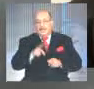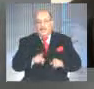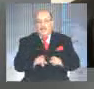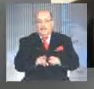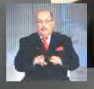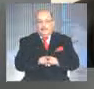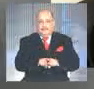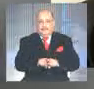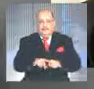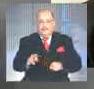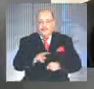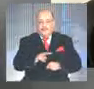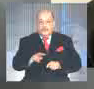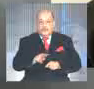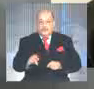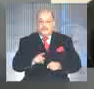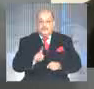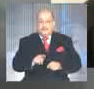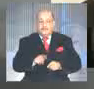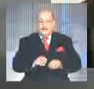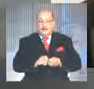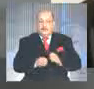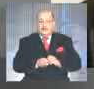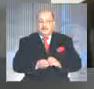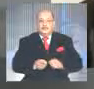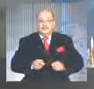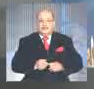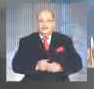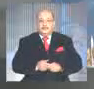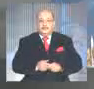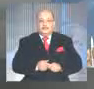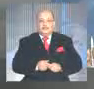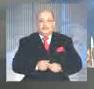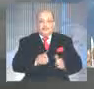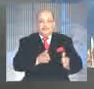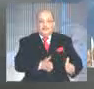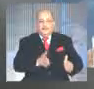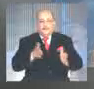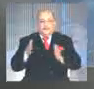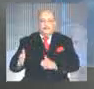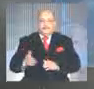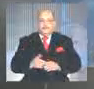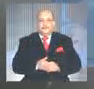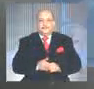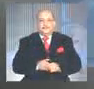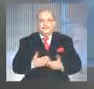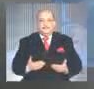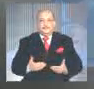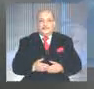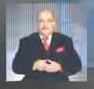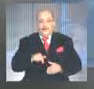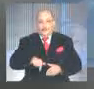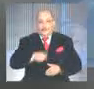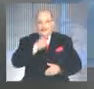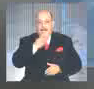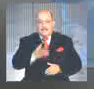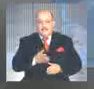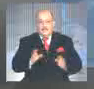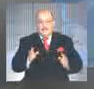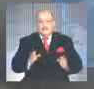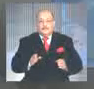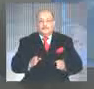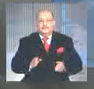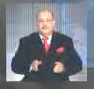وطني، وهذا يزيد الدعم بمشاريع جديدة إن شاء الله في القريب العاجل. انطلقت عشية اليوم فعالية الدورة الأولى